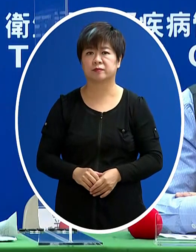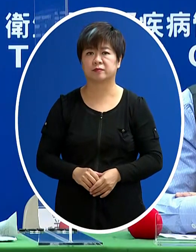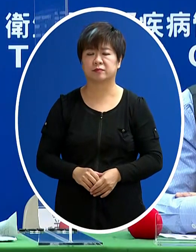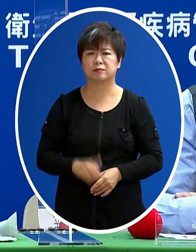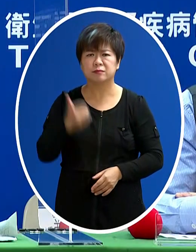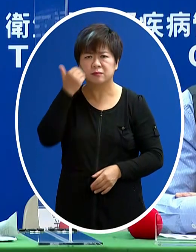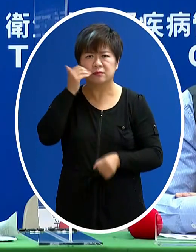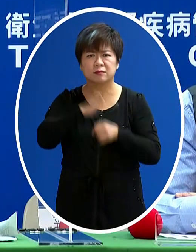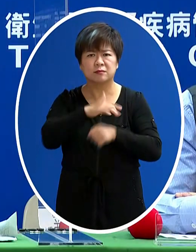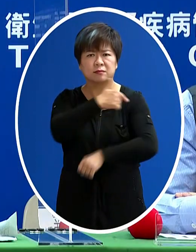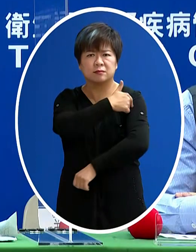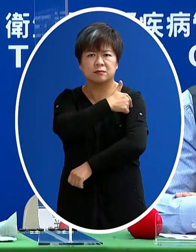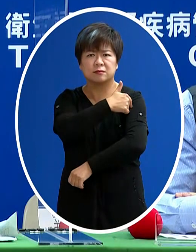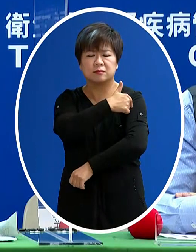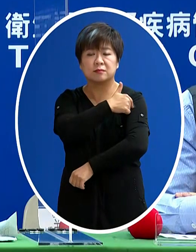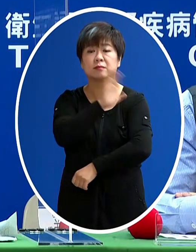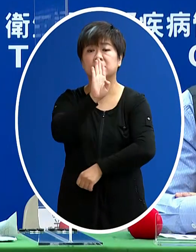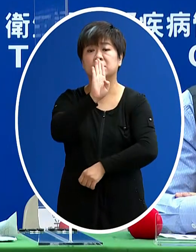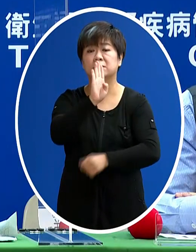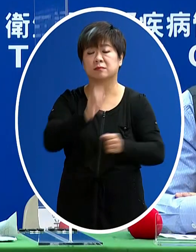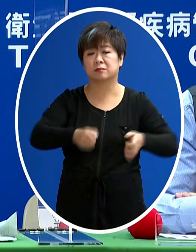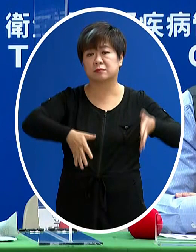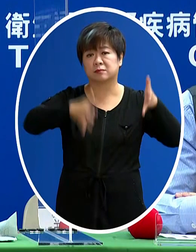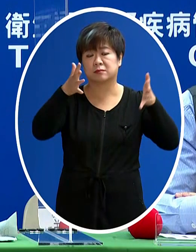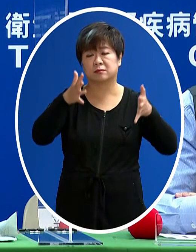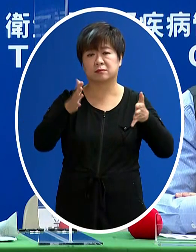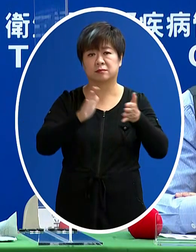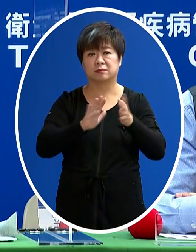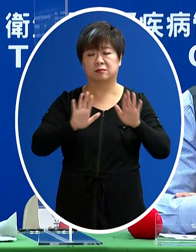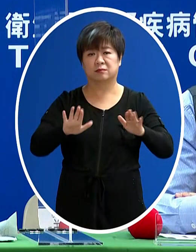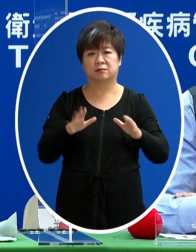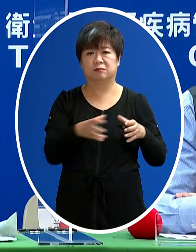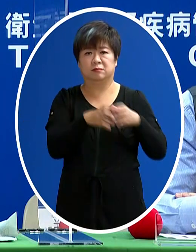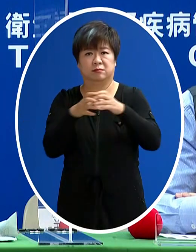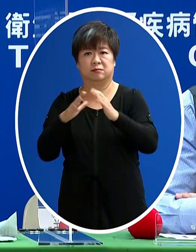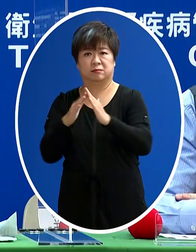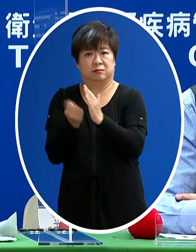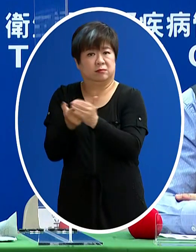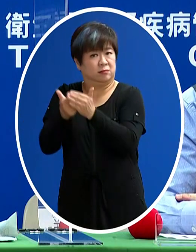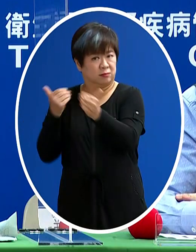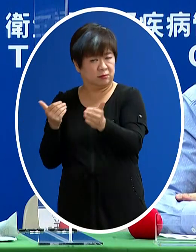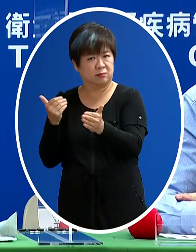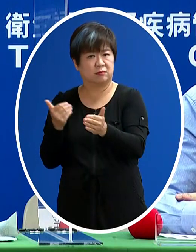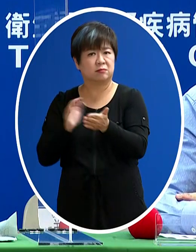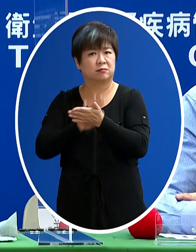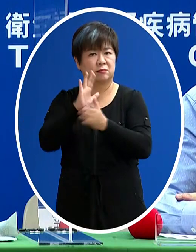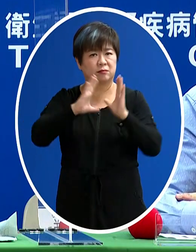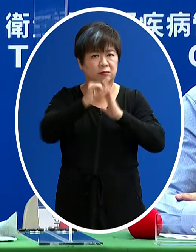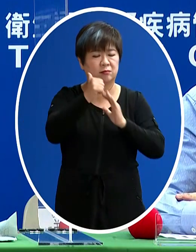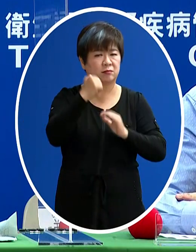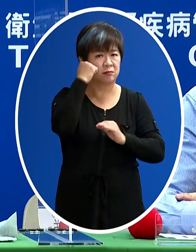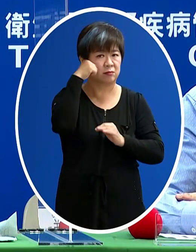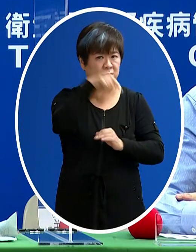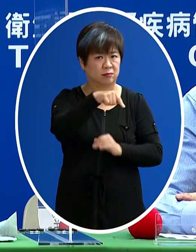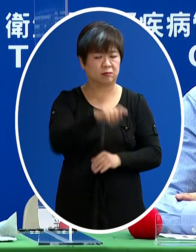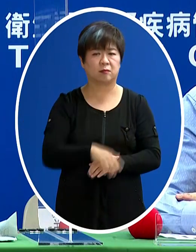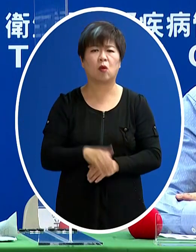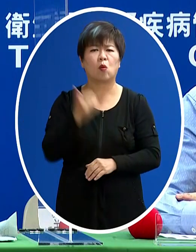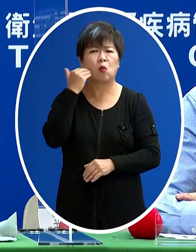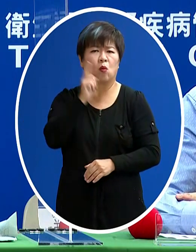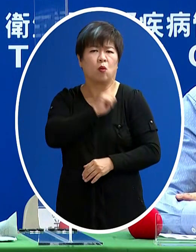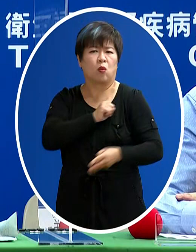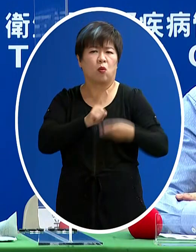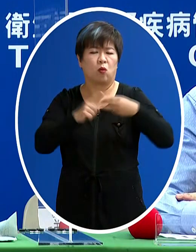谁补打疫苗？ B 栋的住户他们解隔离之后 ，B 栋的住户解隔离之后，如果他在自主管理期